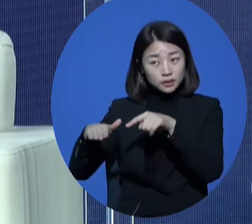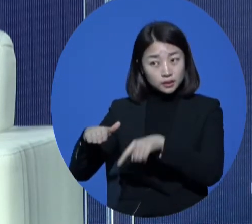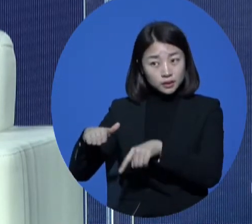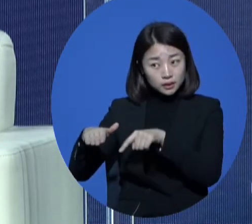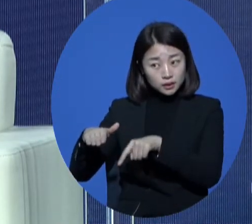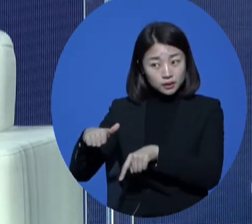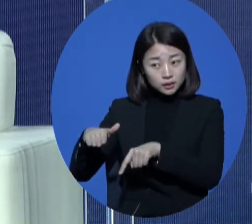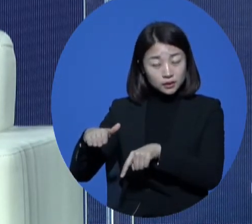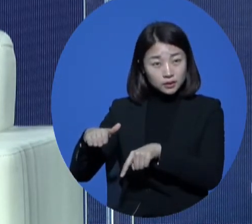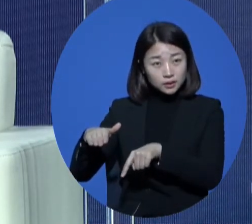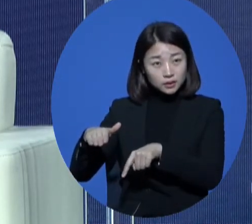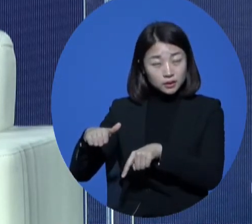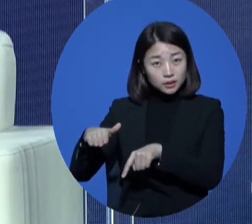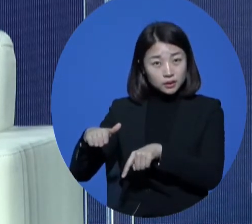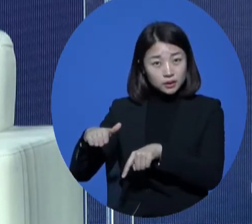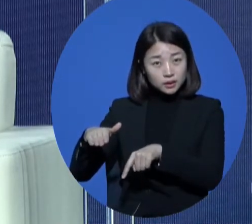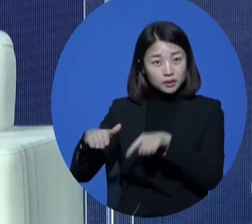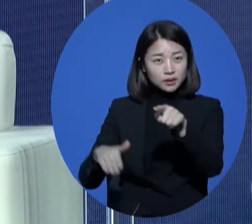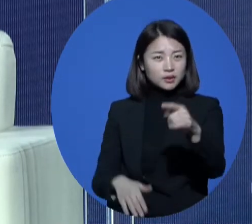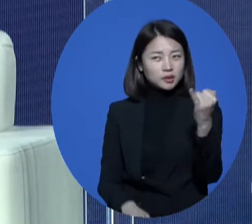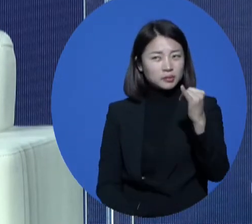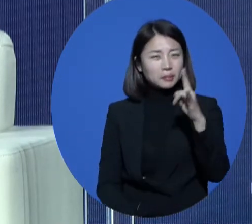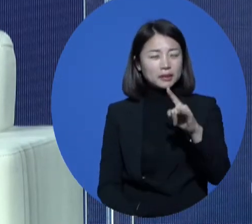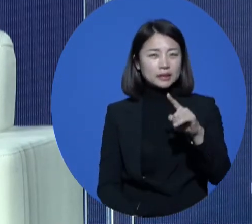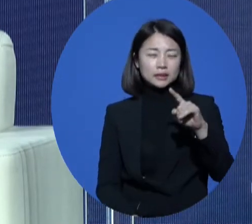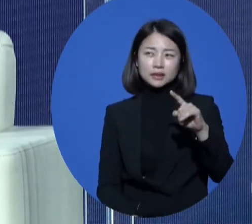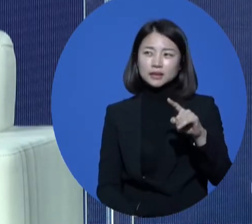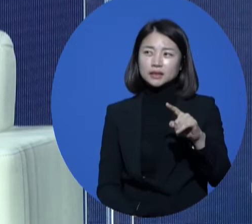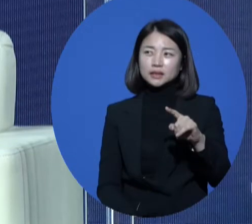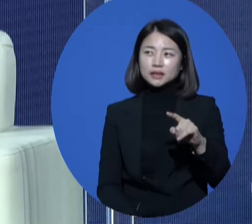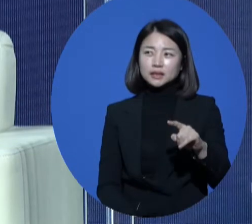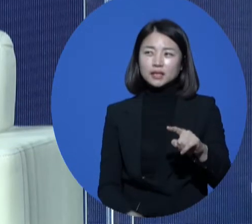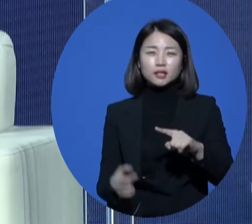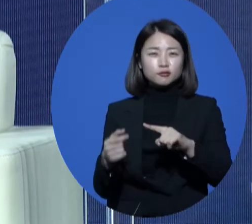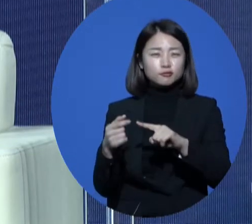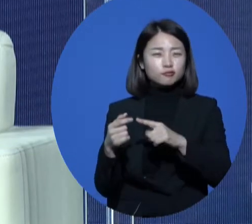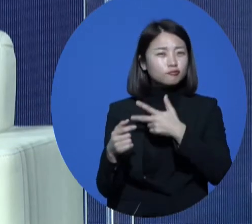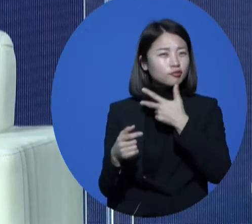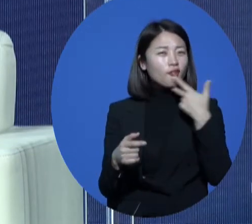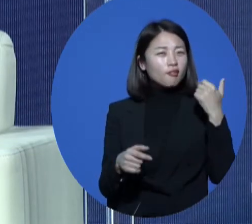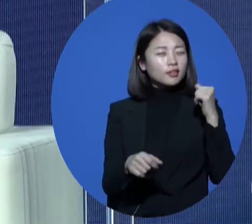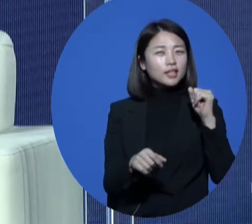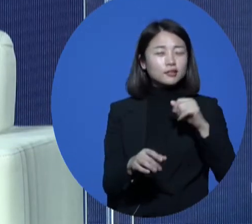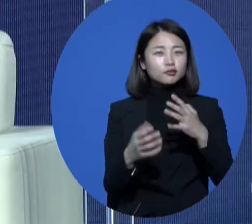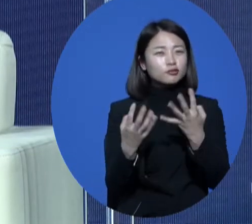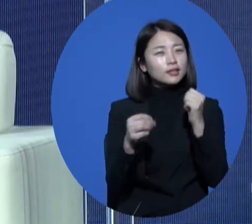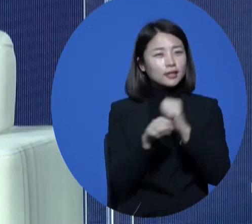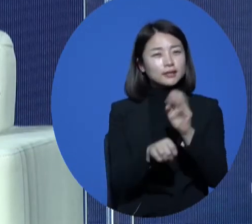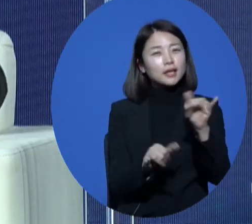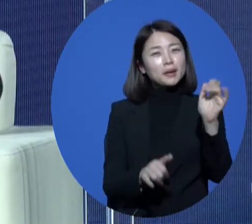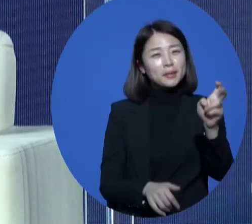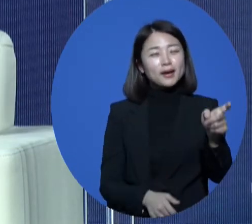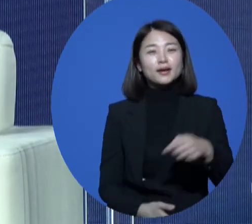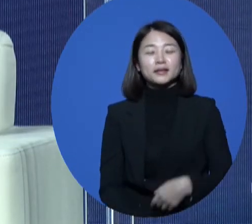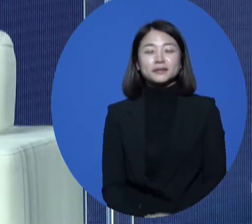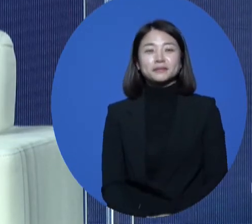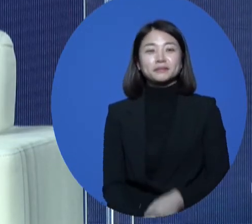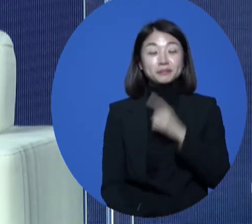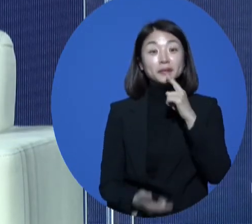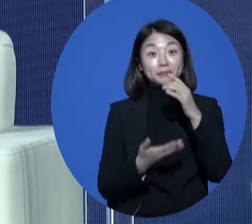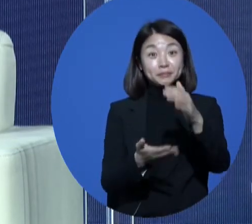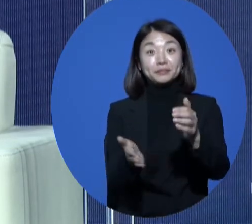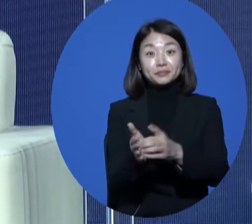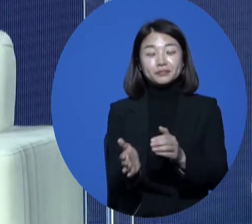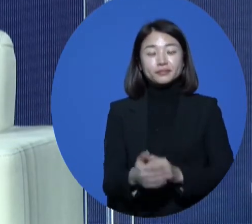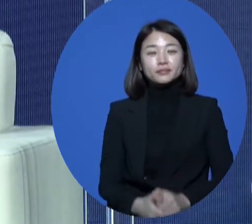아마도 이진희 대표님은 이과 출신이 아니실까라는 추측을 해보는데요. 그럼 개인적으로 제가 여쭤보도록 하겠습니다. 예, 이 정도의 말씀을